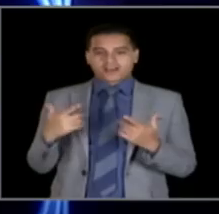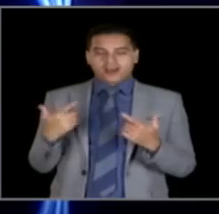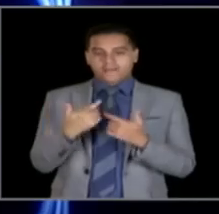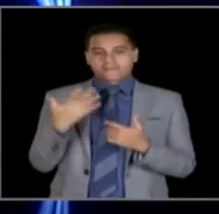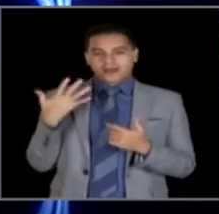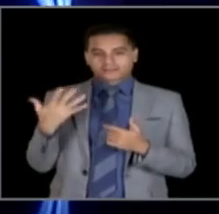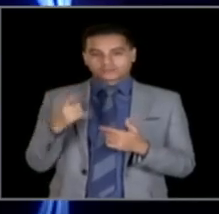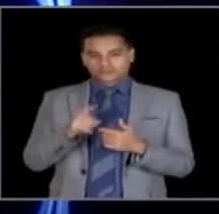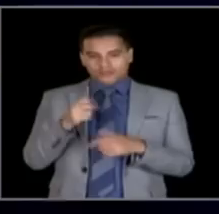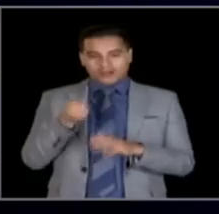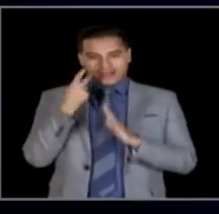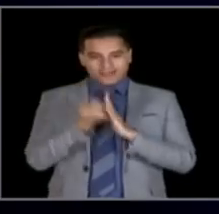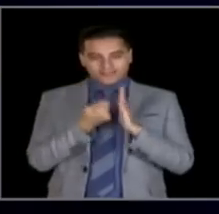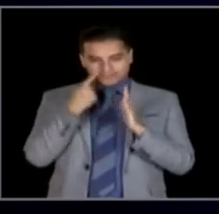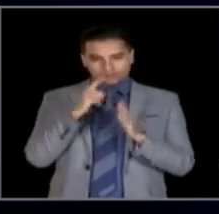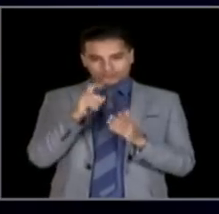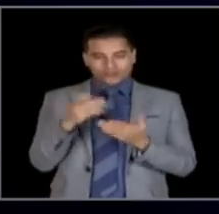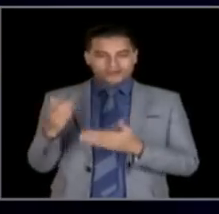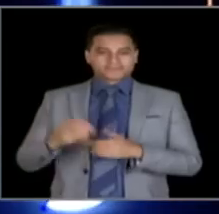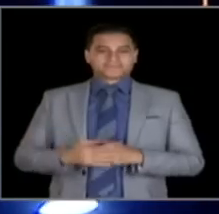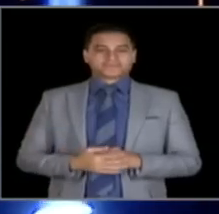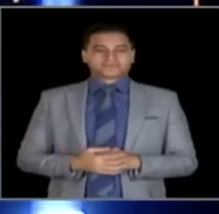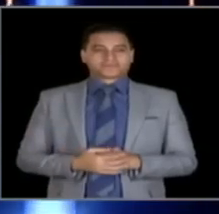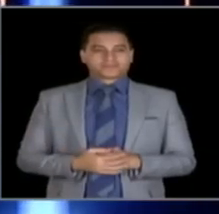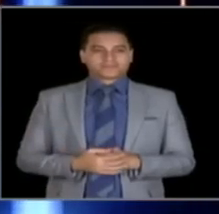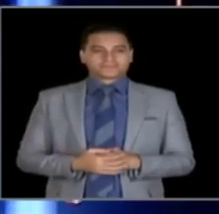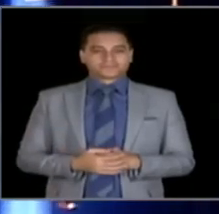الأدب لفايترز أدب، والسؤال هو